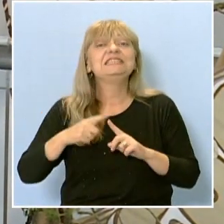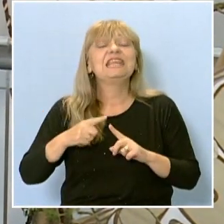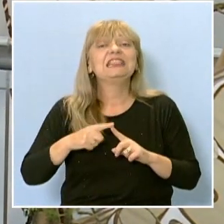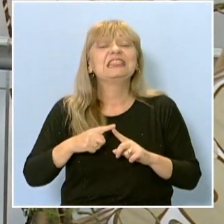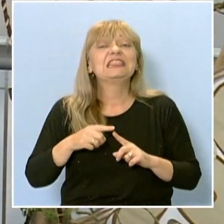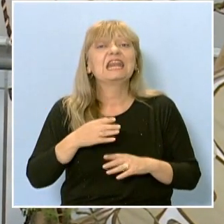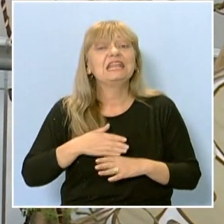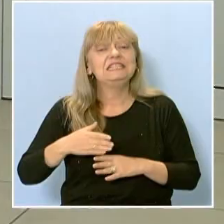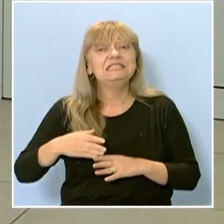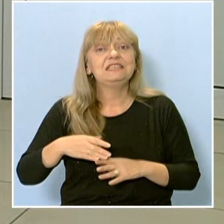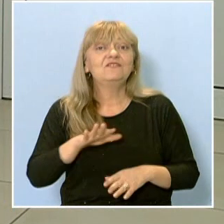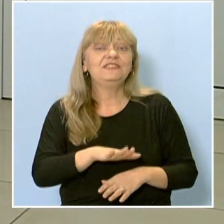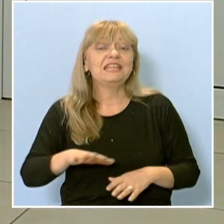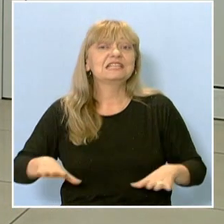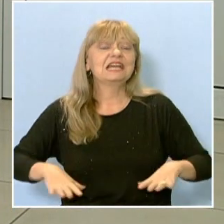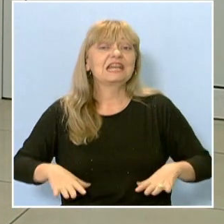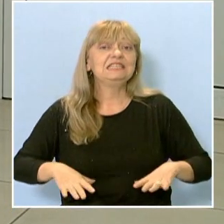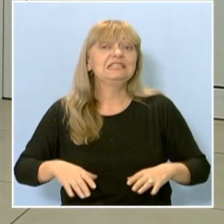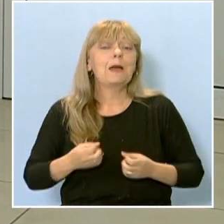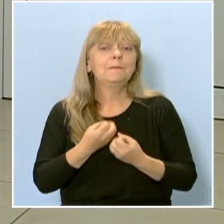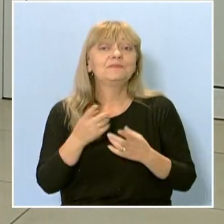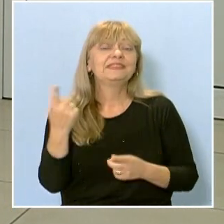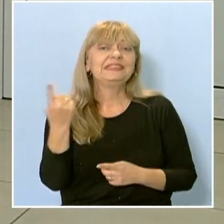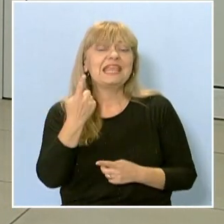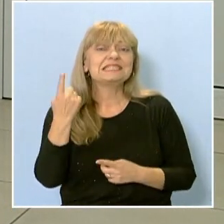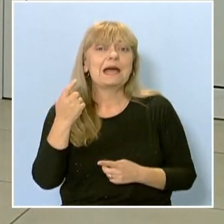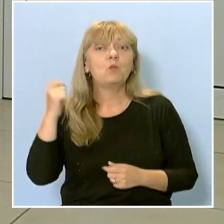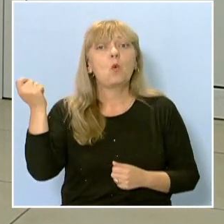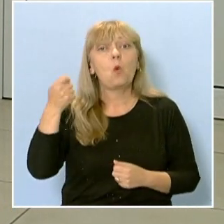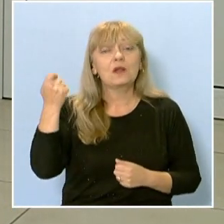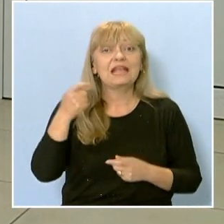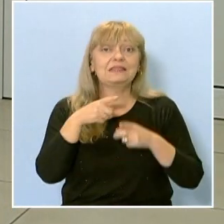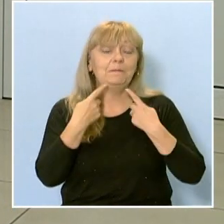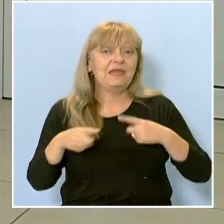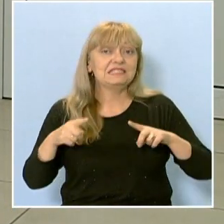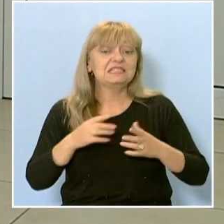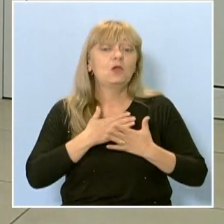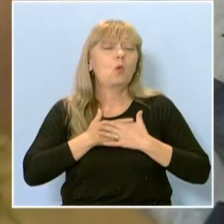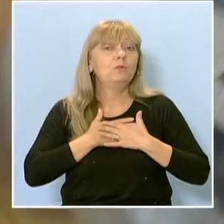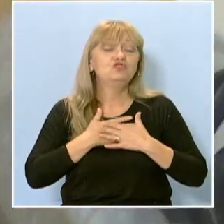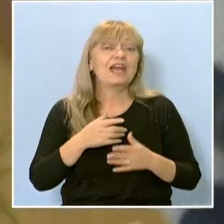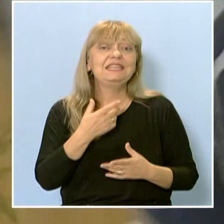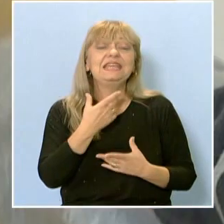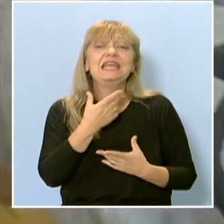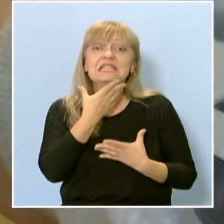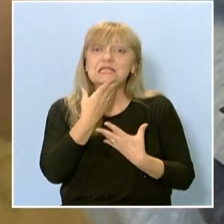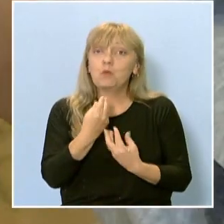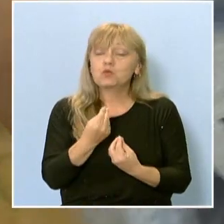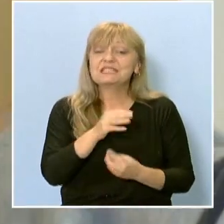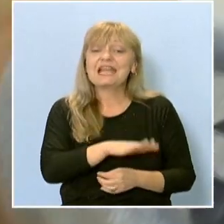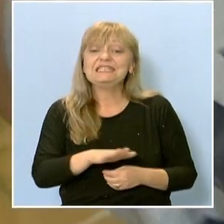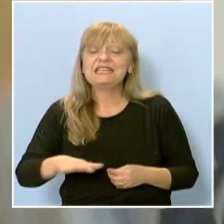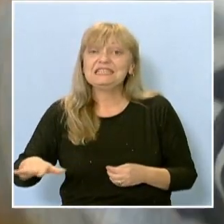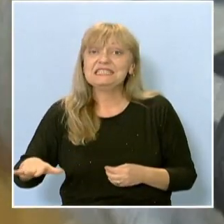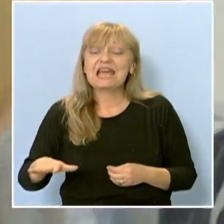детска градина Маргаритка. Не само народните хора, песни и обичаи са познати на децата в детска градина